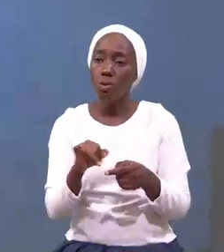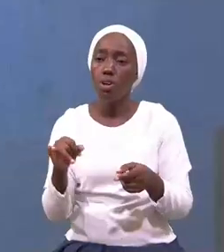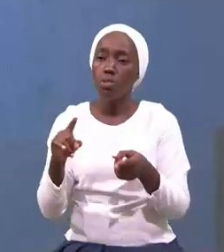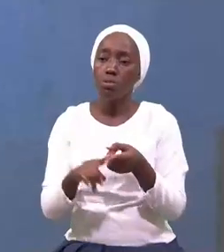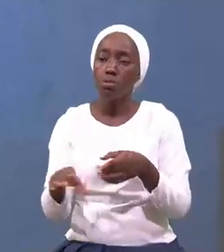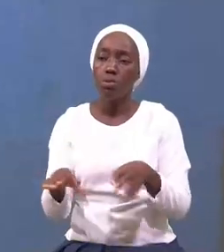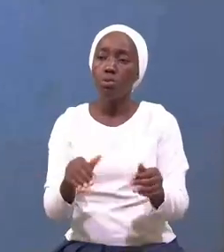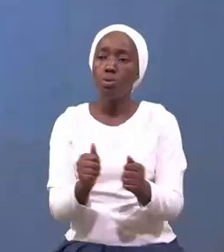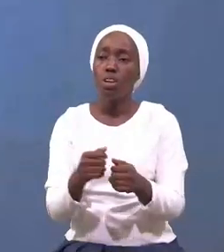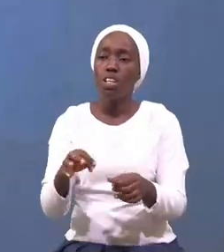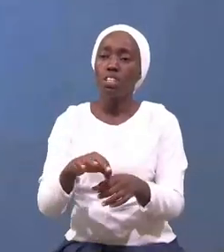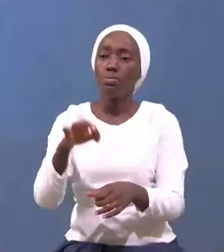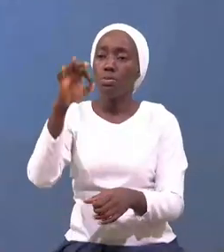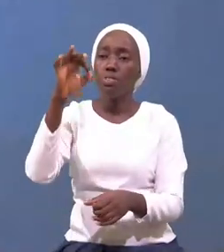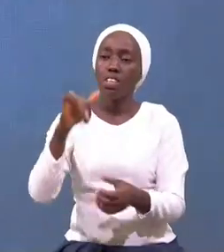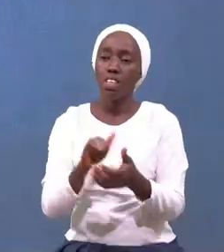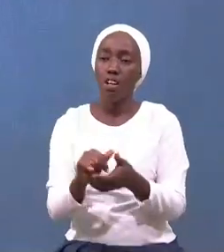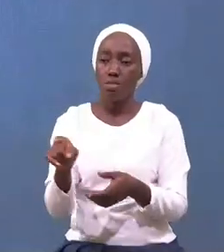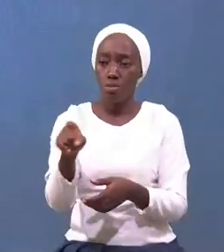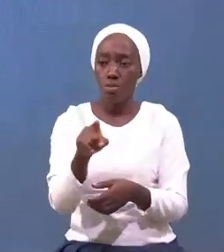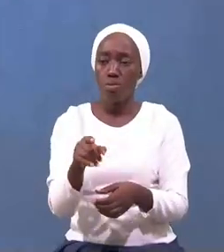Mais que feras-tu de l'esprit que tu recevras?